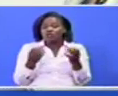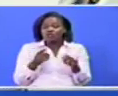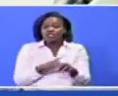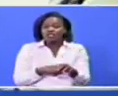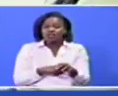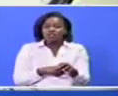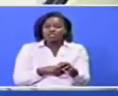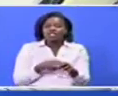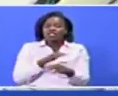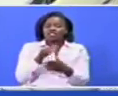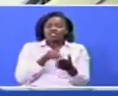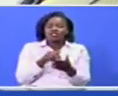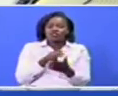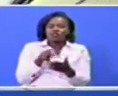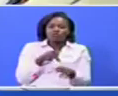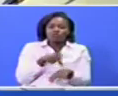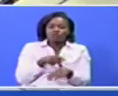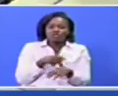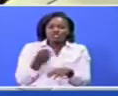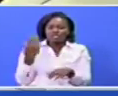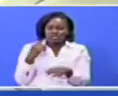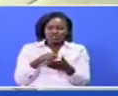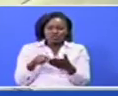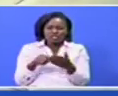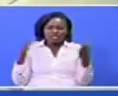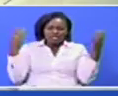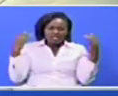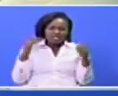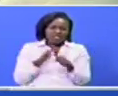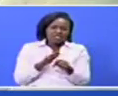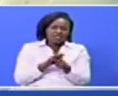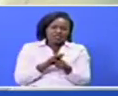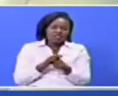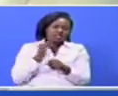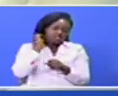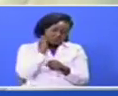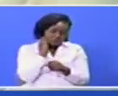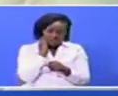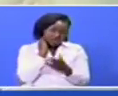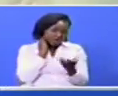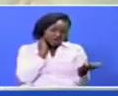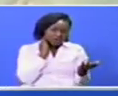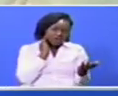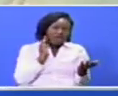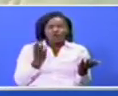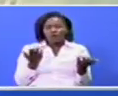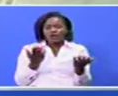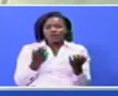unatuambia sehemu za kati, tangu wiki jana imekuwa ikinyesha nyingi sana. Nafahamu sehemu za Muranga pale huwa kuna maeneo ya maporomoko